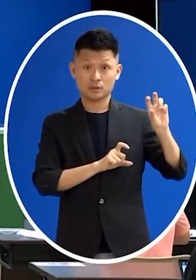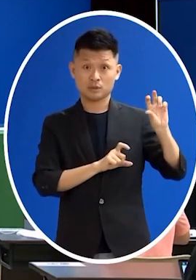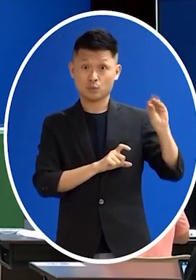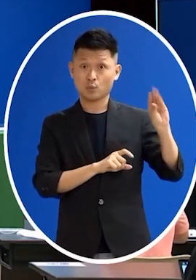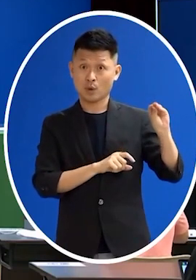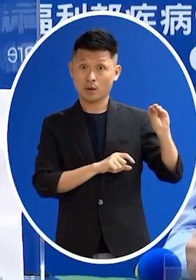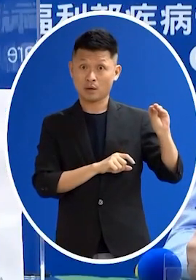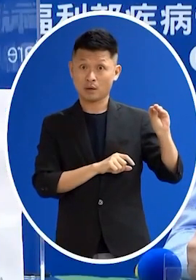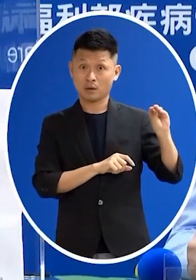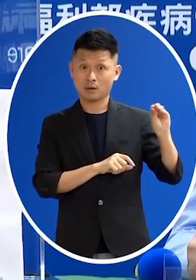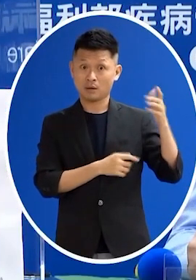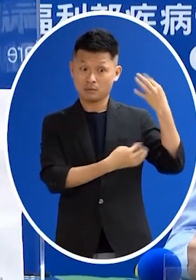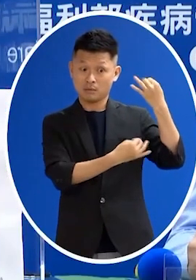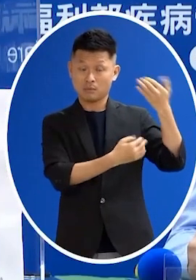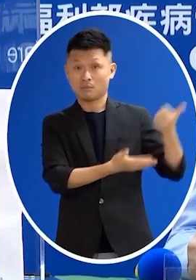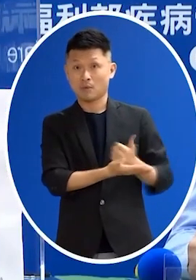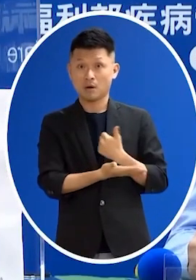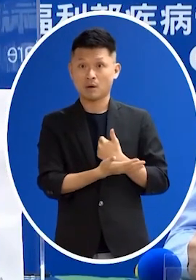么21万剂？